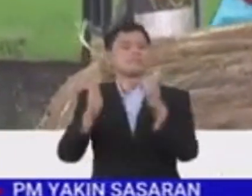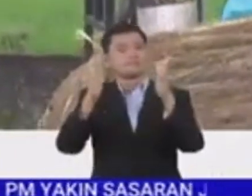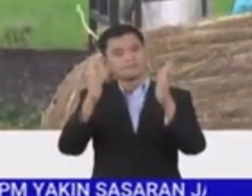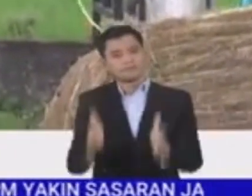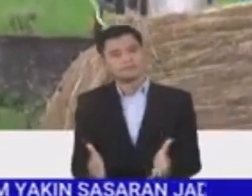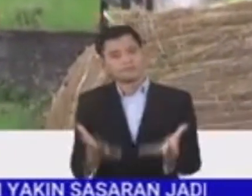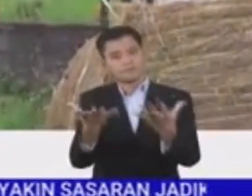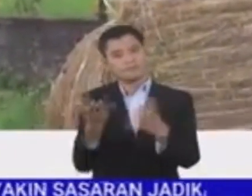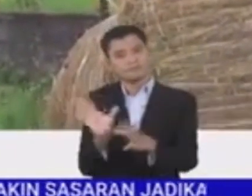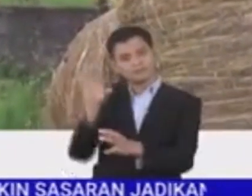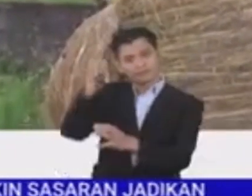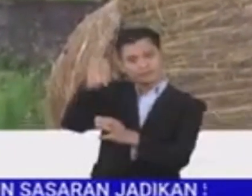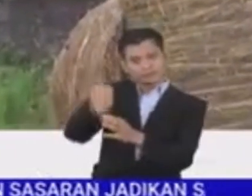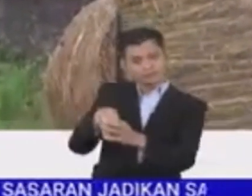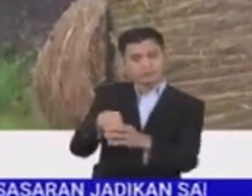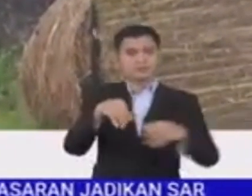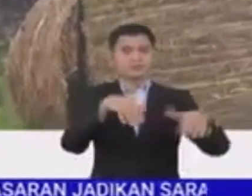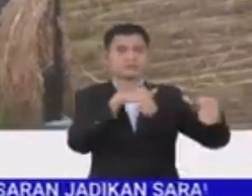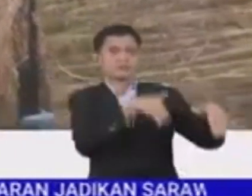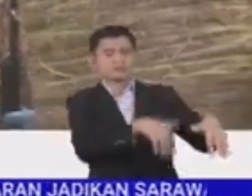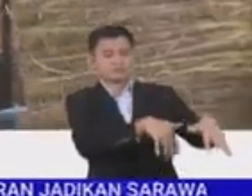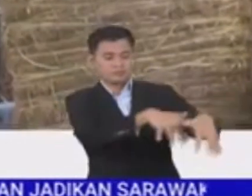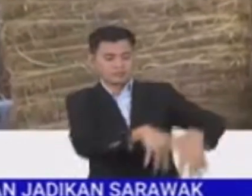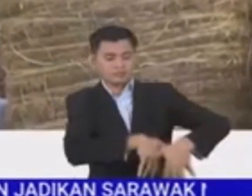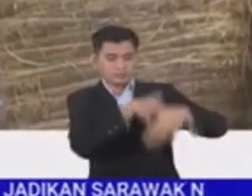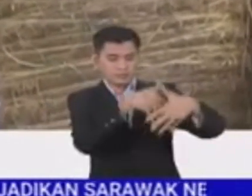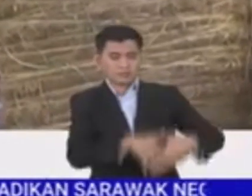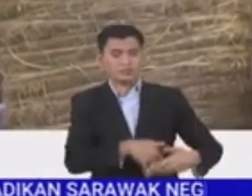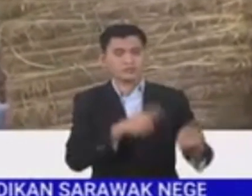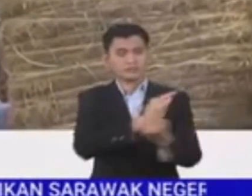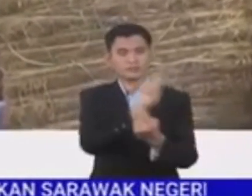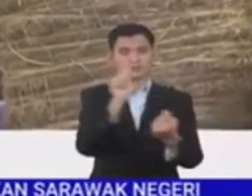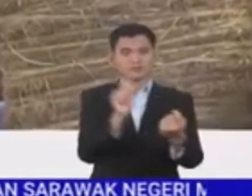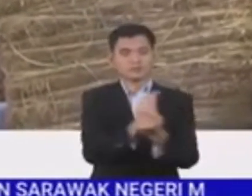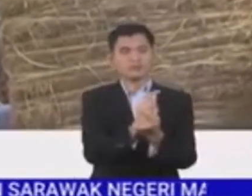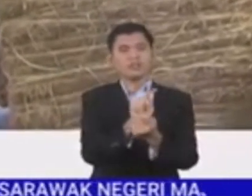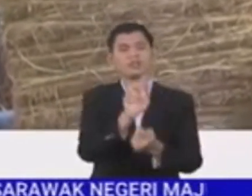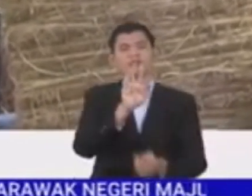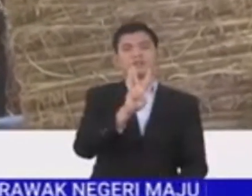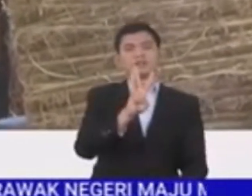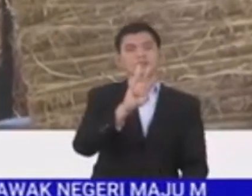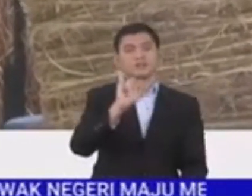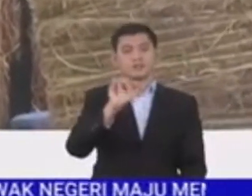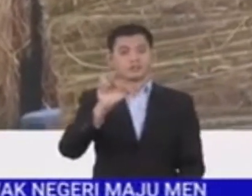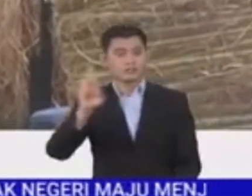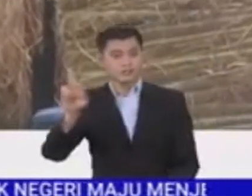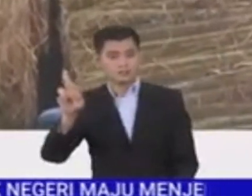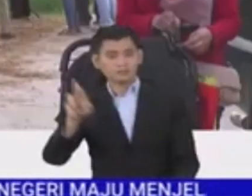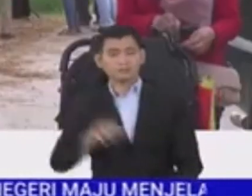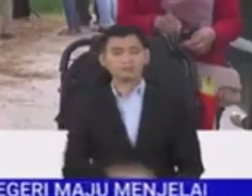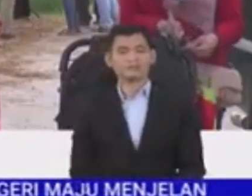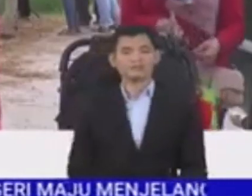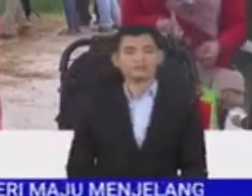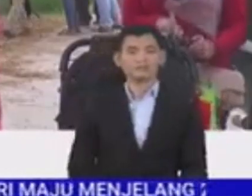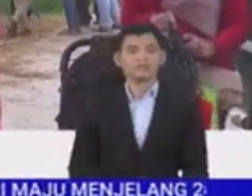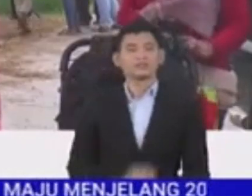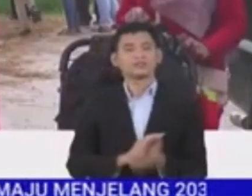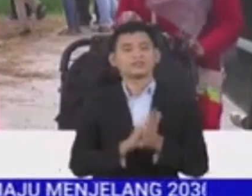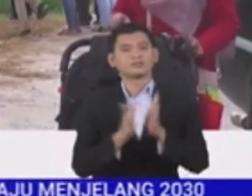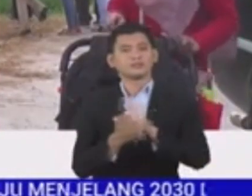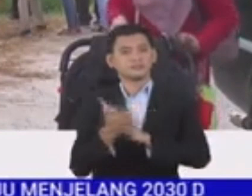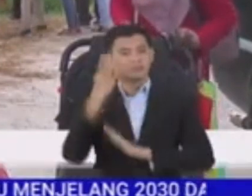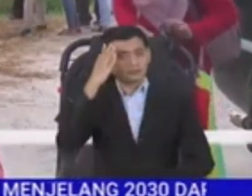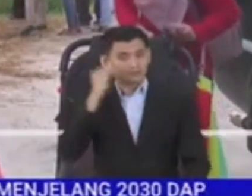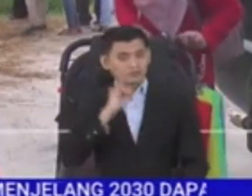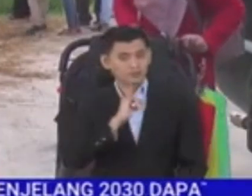ramai melibatkan diri dalam pertanian seiring dengan revolusi perindustrian 4.0. Jadi pengalaman